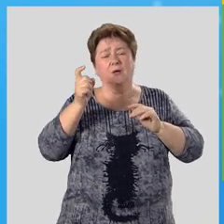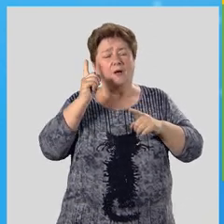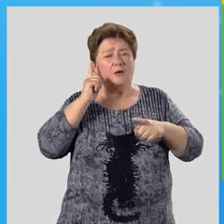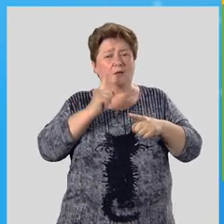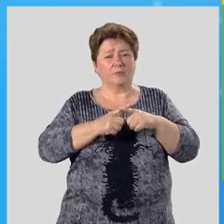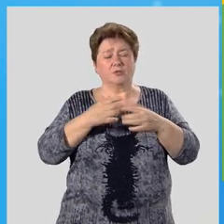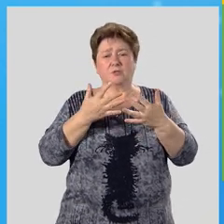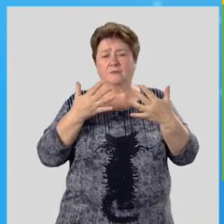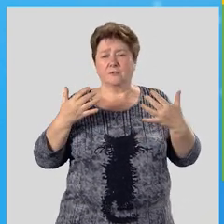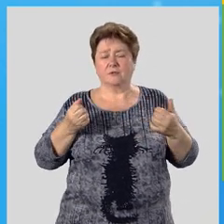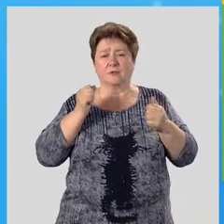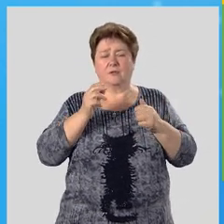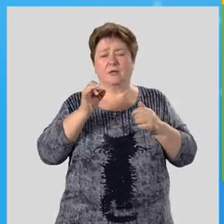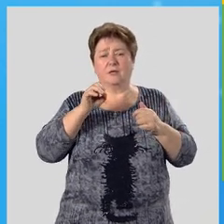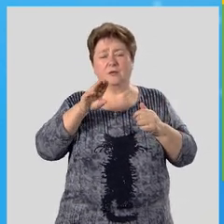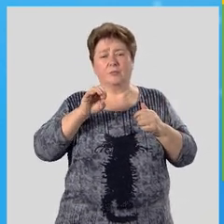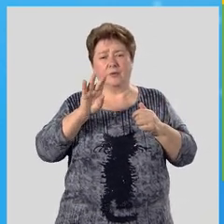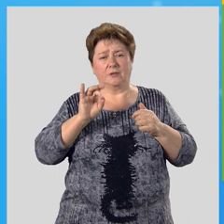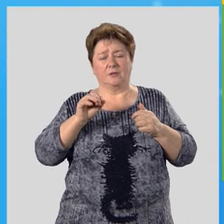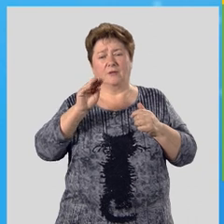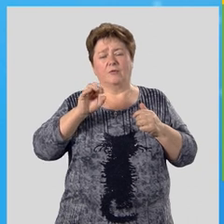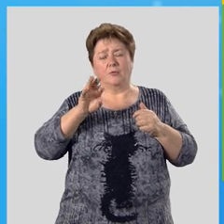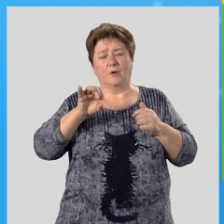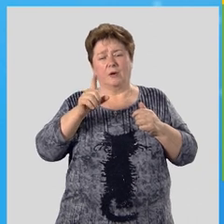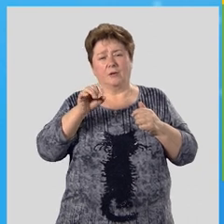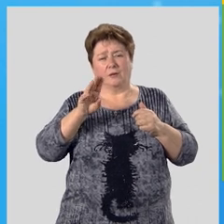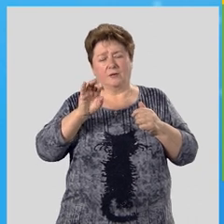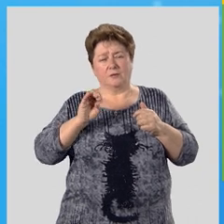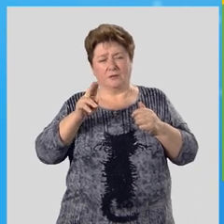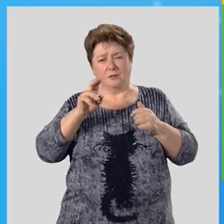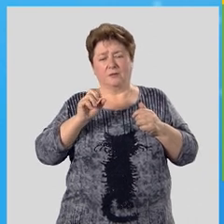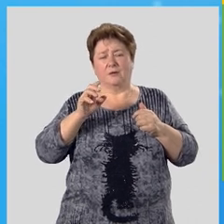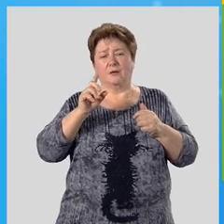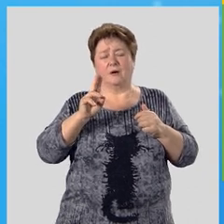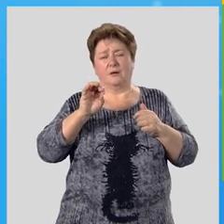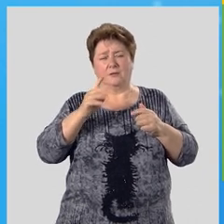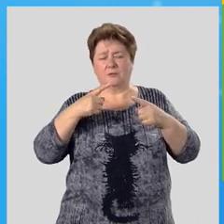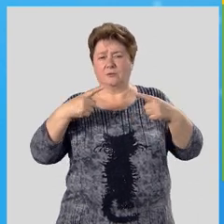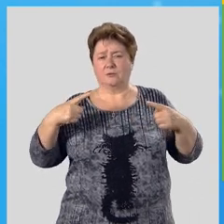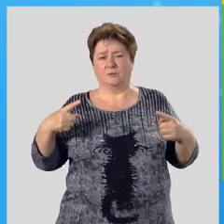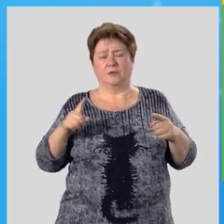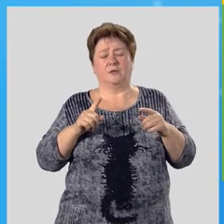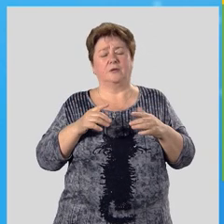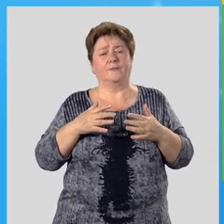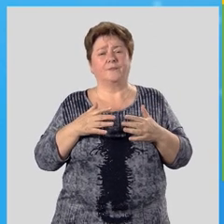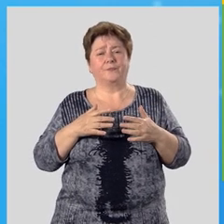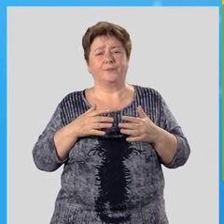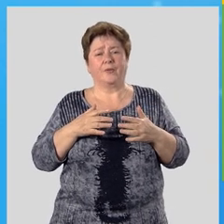химические вещества, как иприт, формальдегид, колхицин, некоторые пищевые